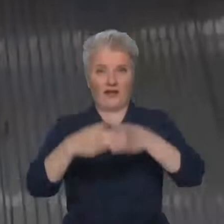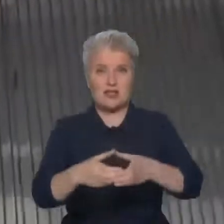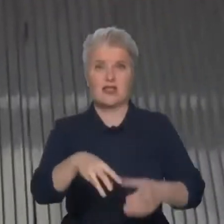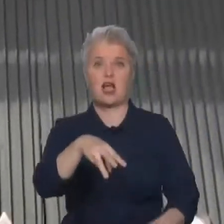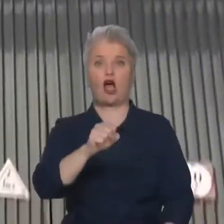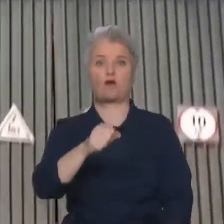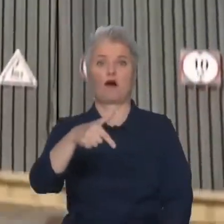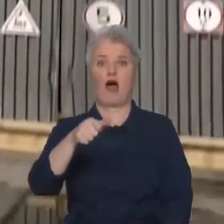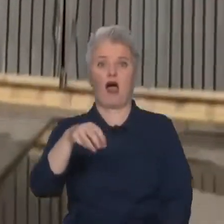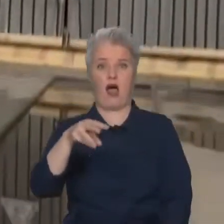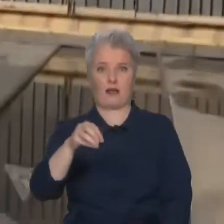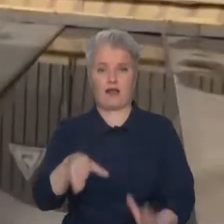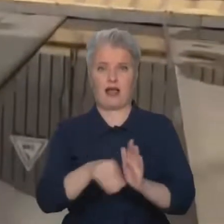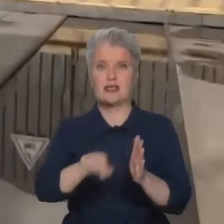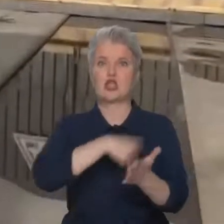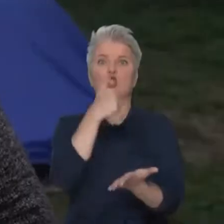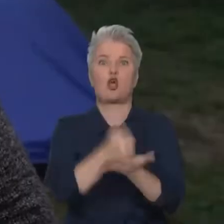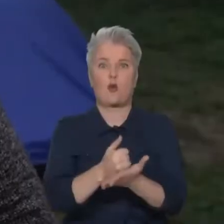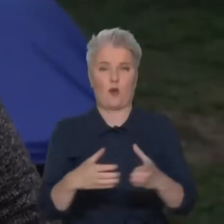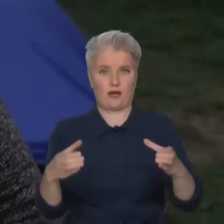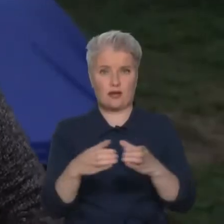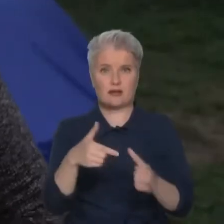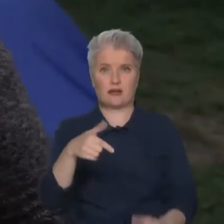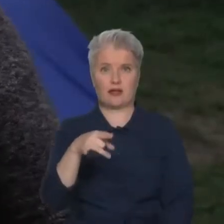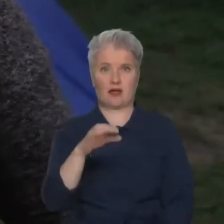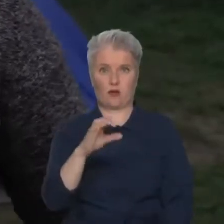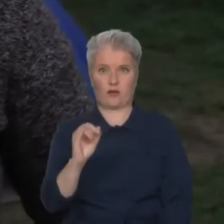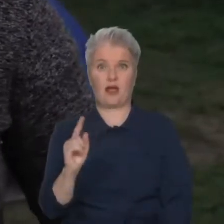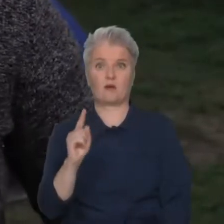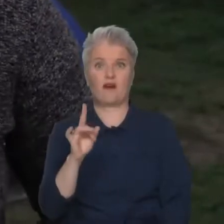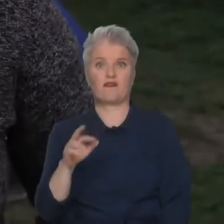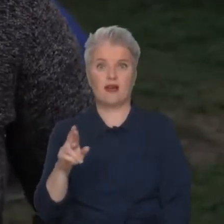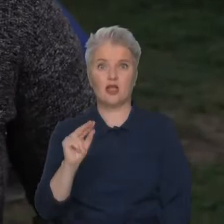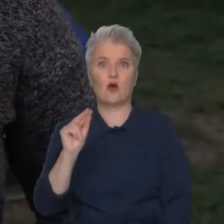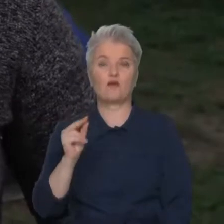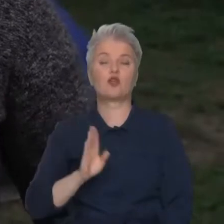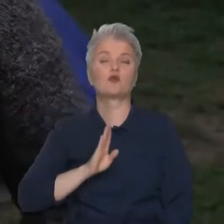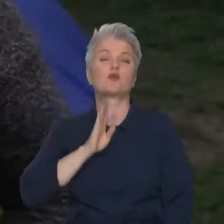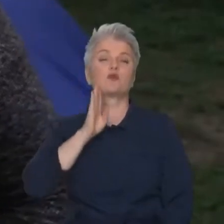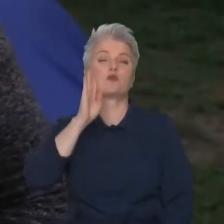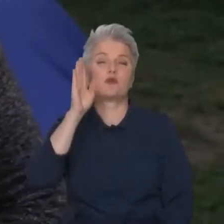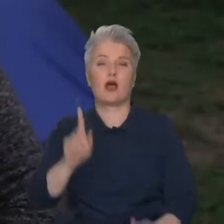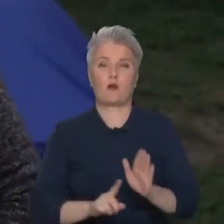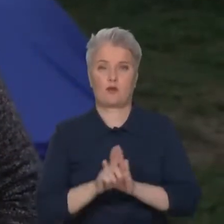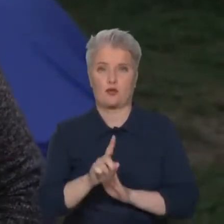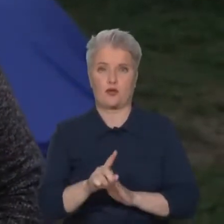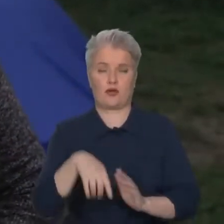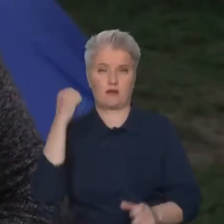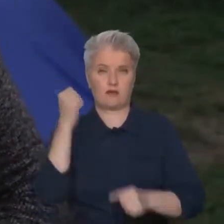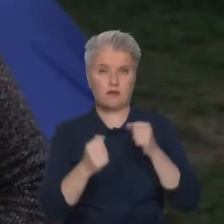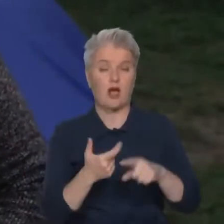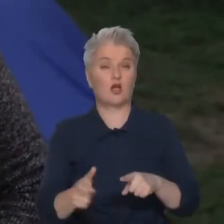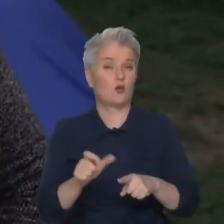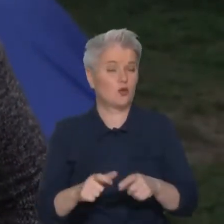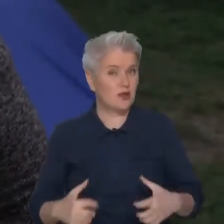головою організації Рафаелем Гроссі 1 вересня. 1 вересня у четвертак вони з утра почали бахкати. Дуже